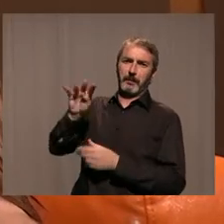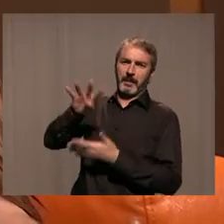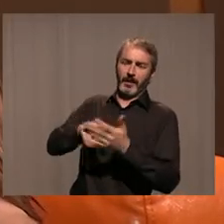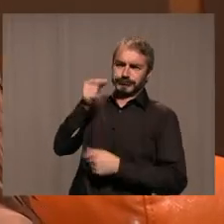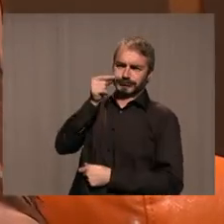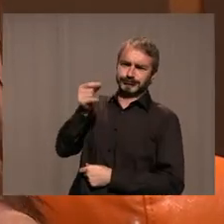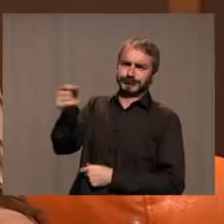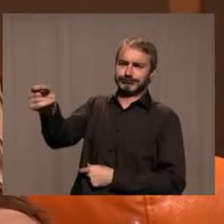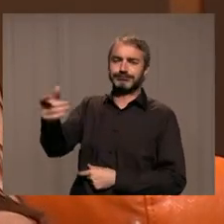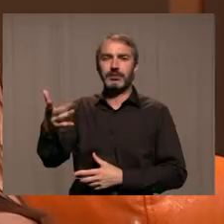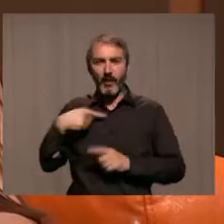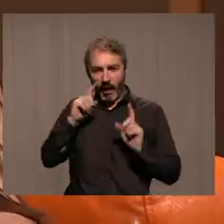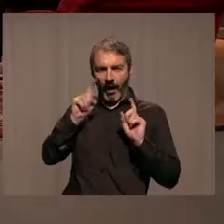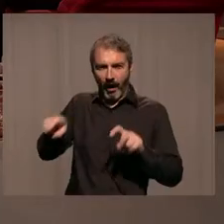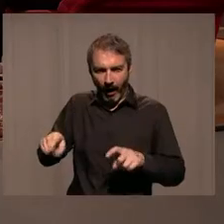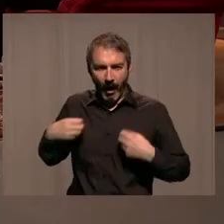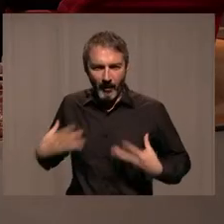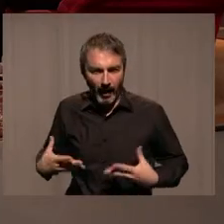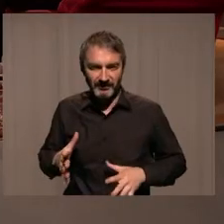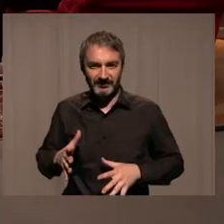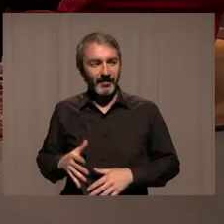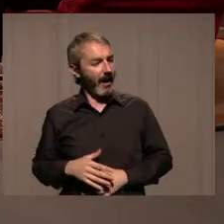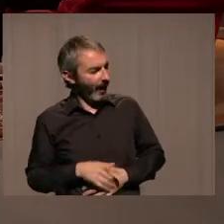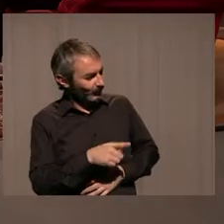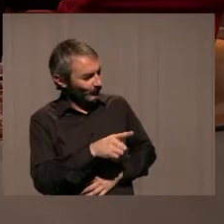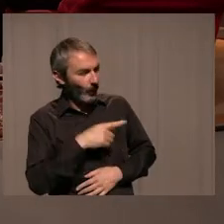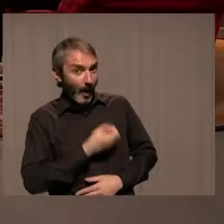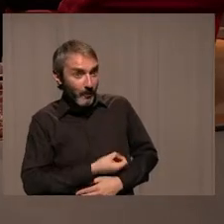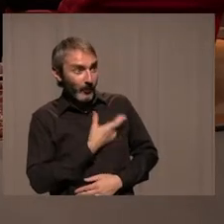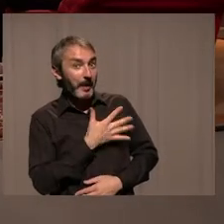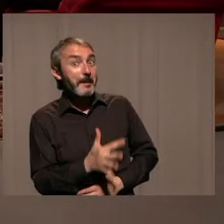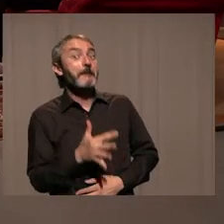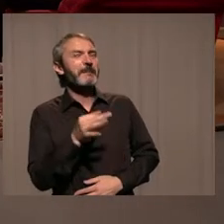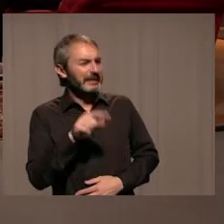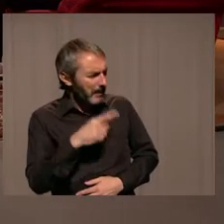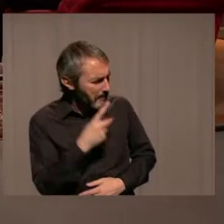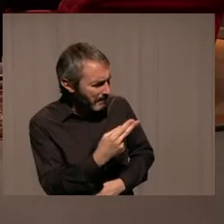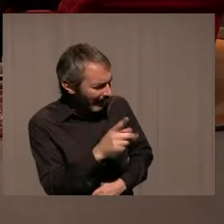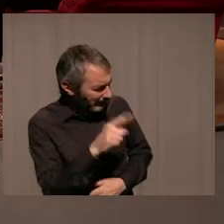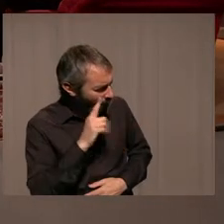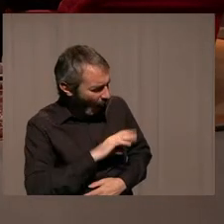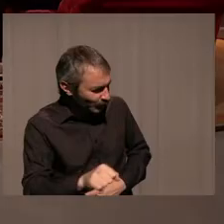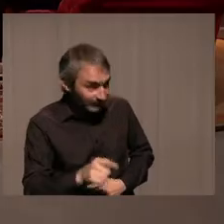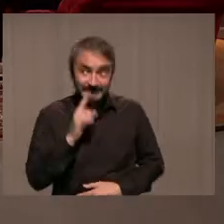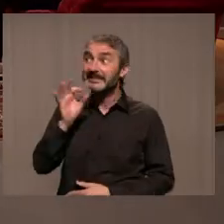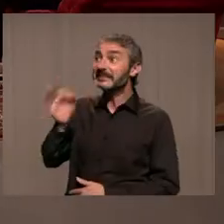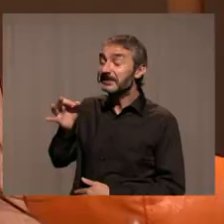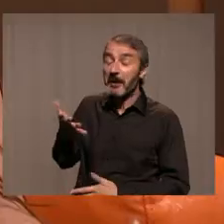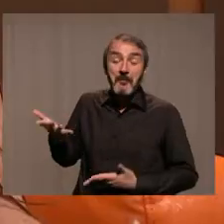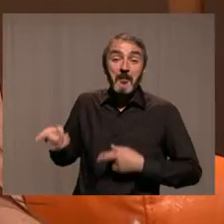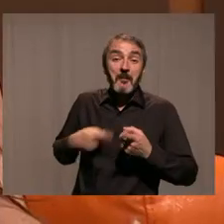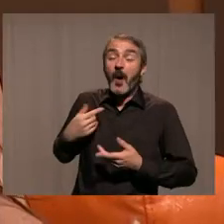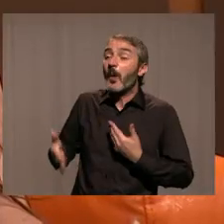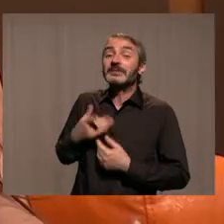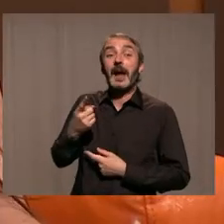hagut de matinar i no... No. És a dir, que has trobat la teva vocació i també la teva parella, tinc aquí. Sí, sí, sí, vam començar just